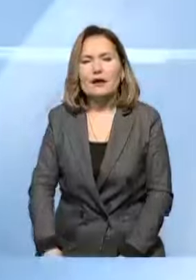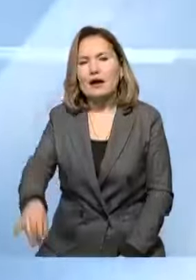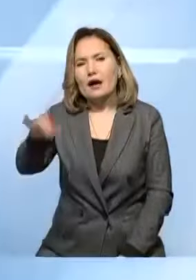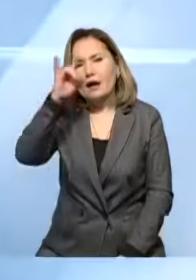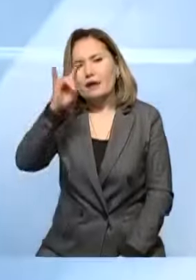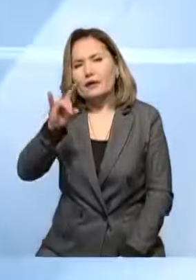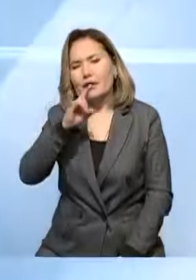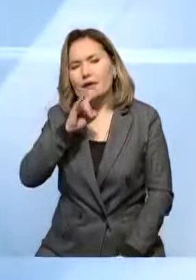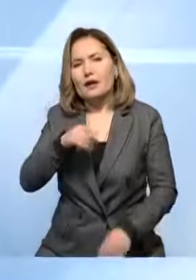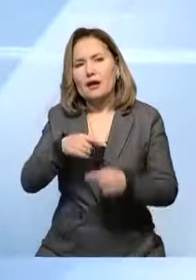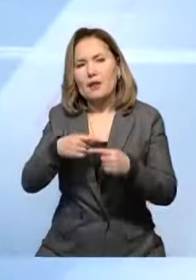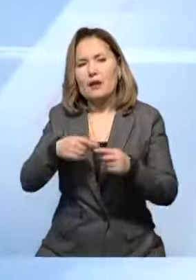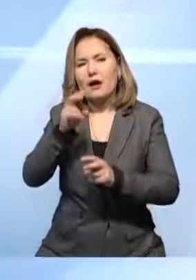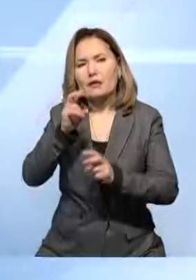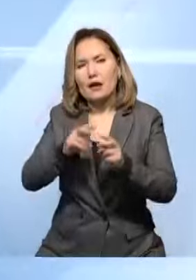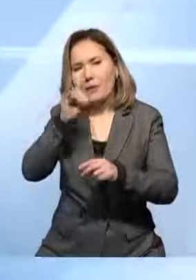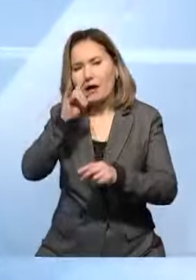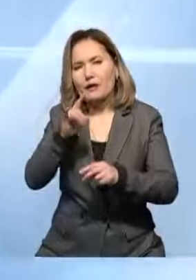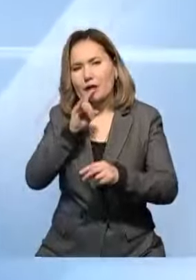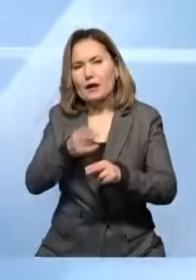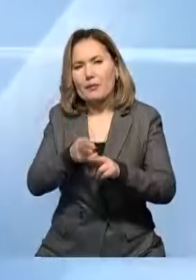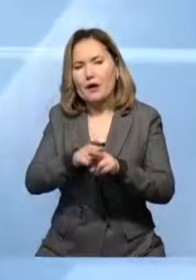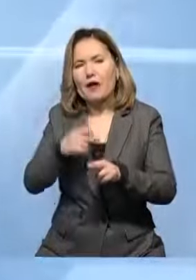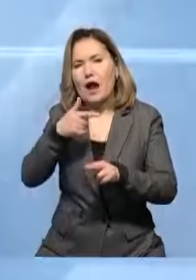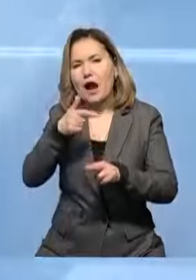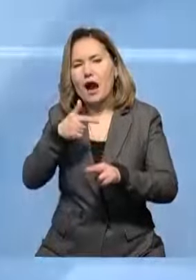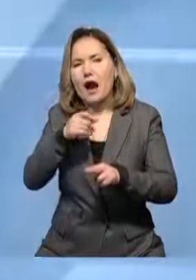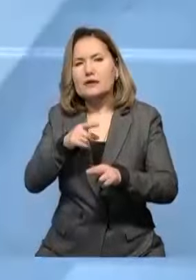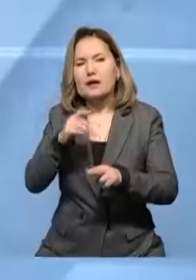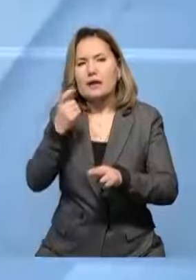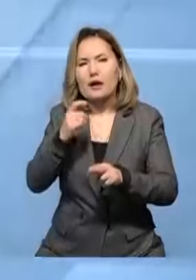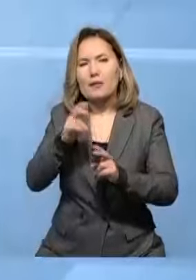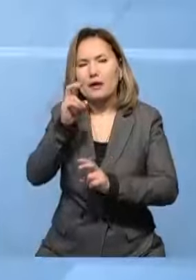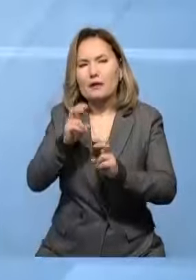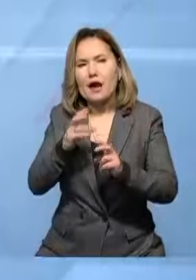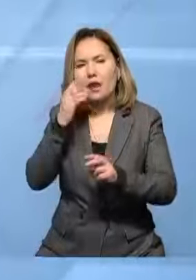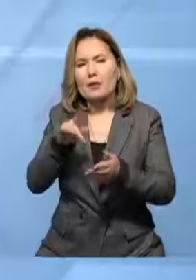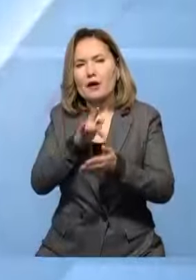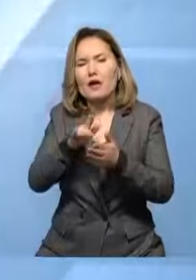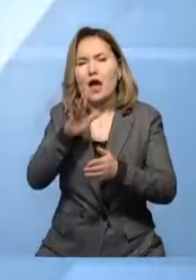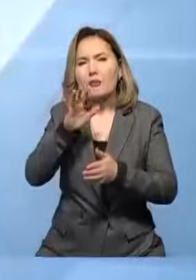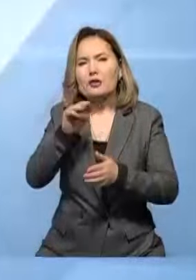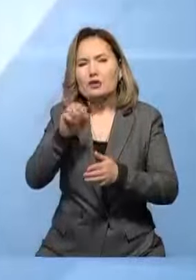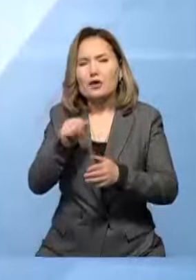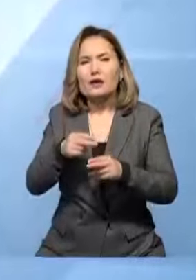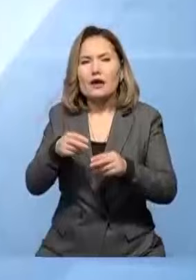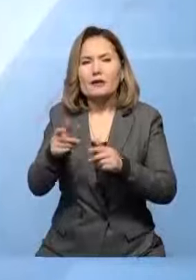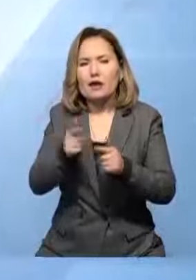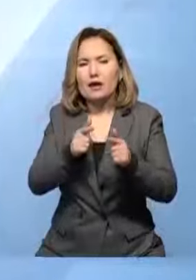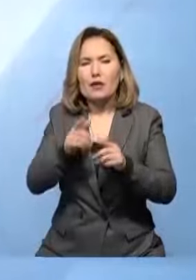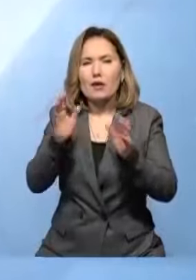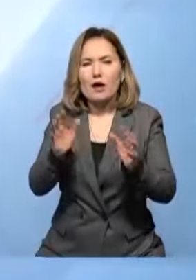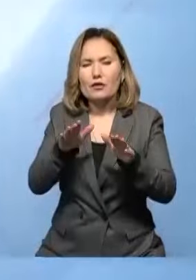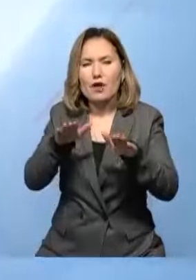Еліміздегі полипропилен өндіретін Қазақстан Петрохимикал Индастрис газ химия зауыты Алматыда 500 тоннаға дейін дайын өнім